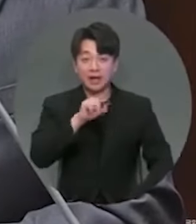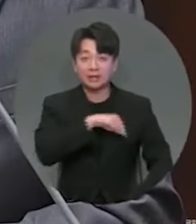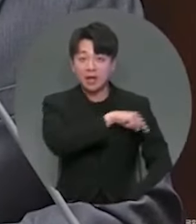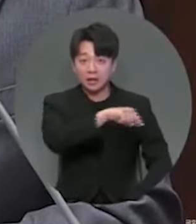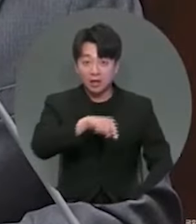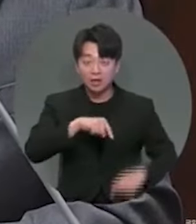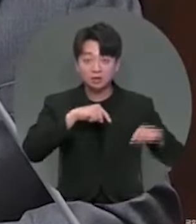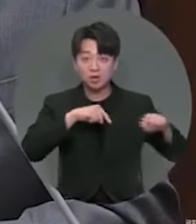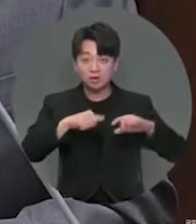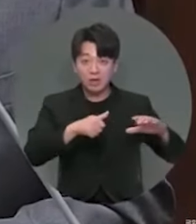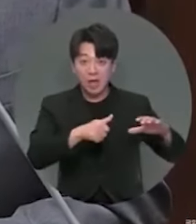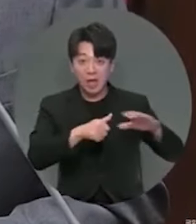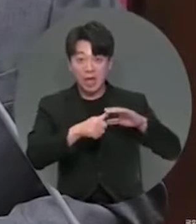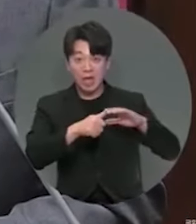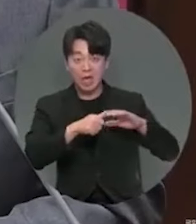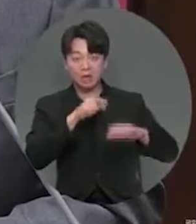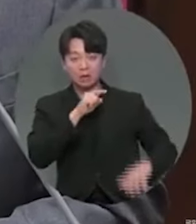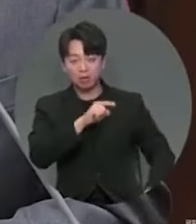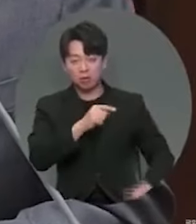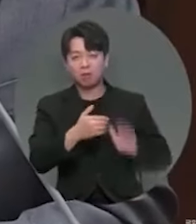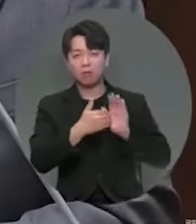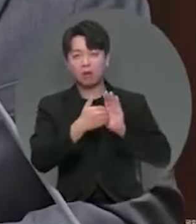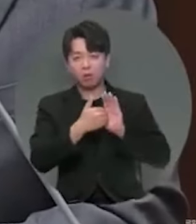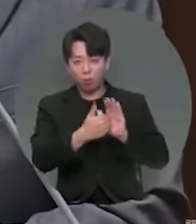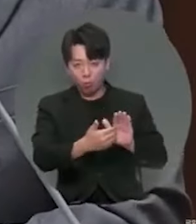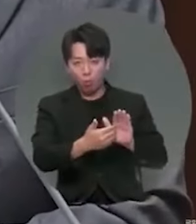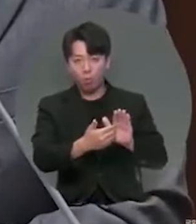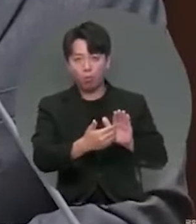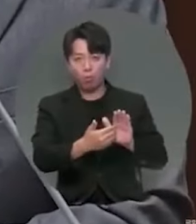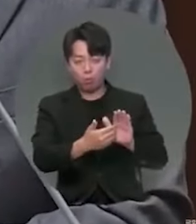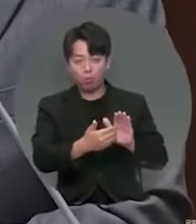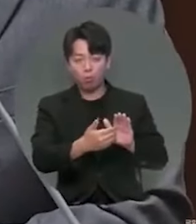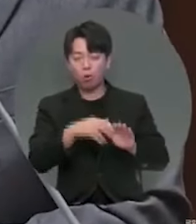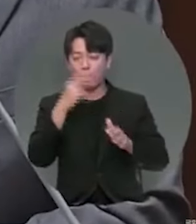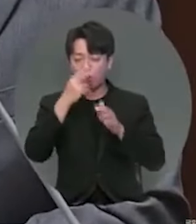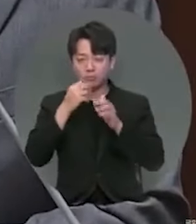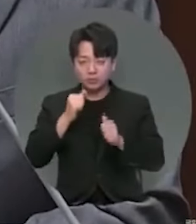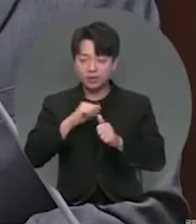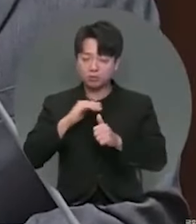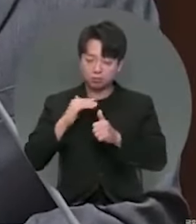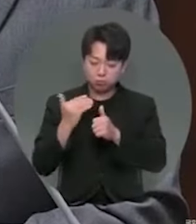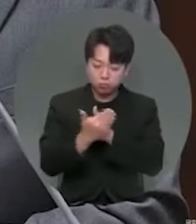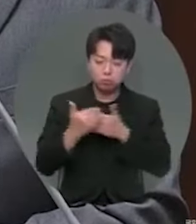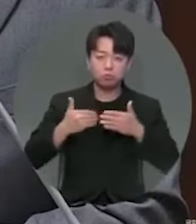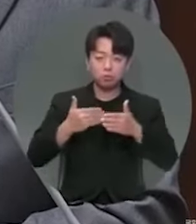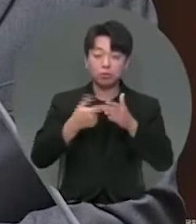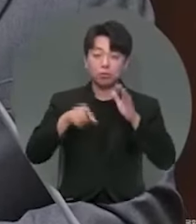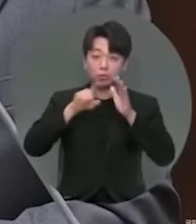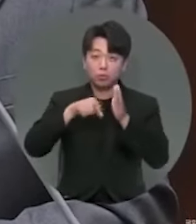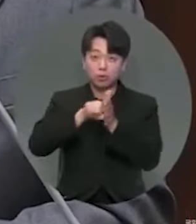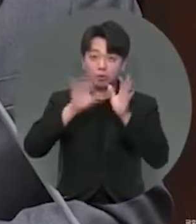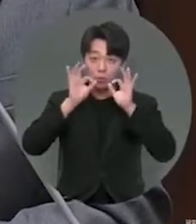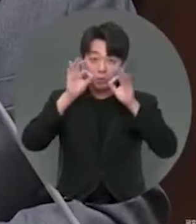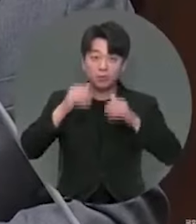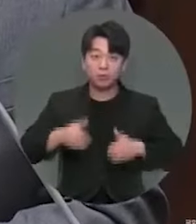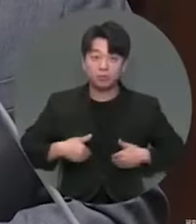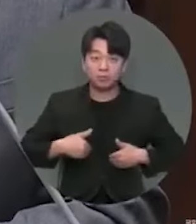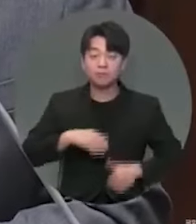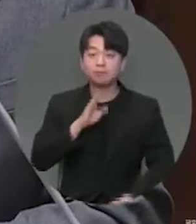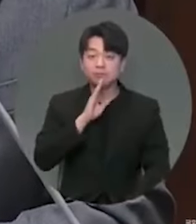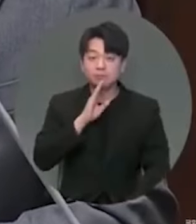다 물리치고 제대로 수사하도록 검찰을 지휘해야 됩니다. 그렇게 하실 용이 있죠? 예, 원칙대로